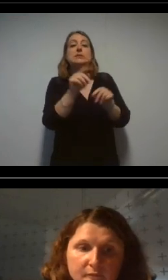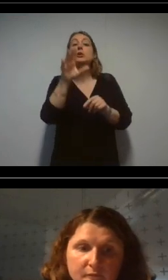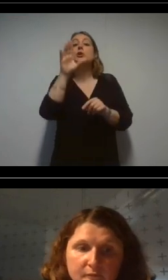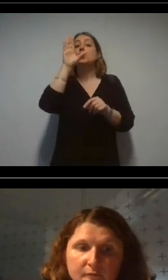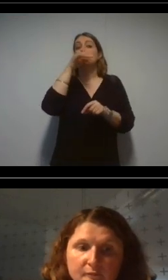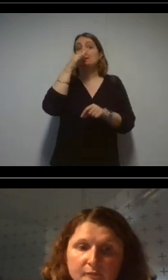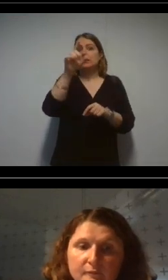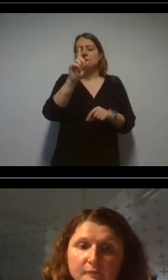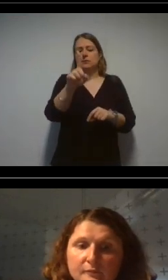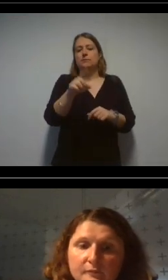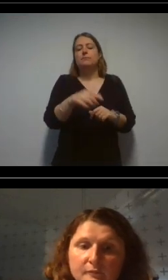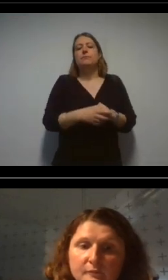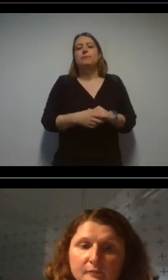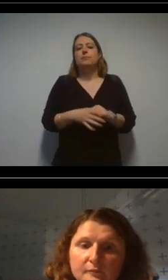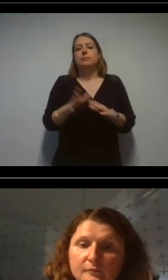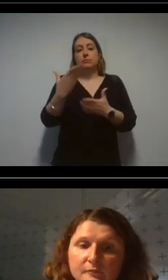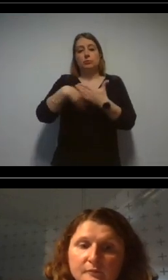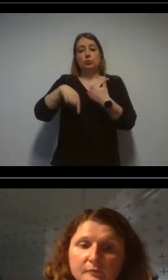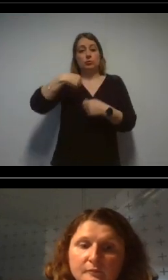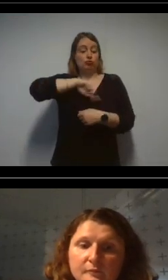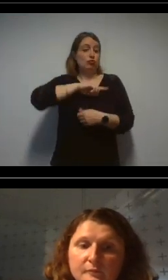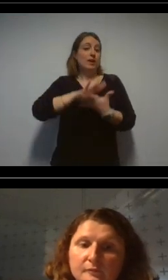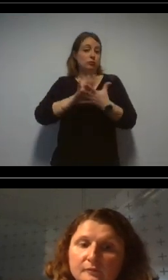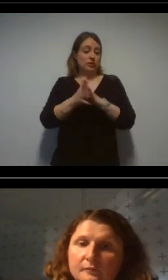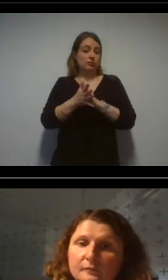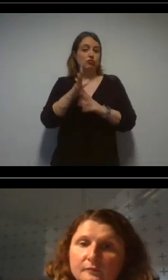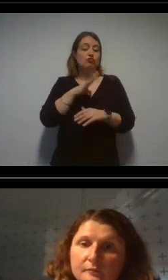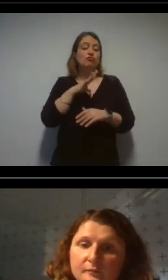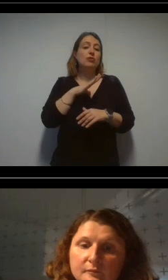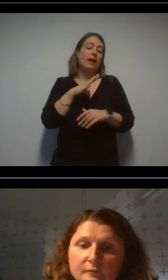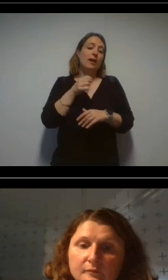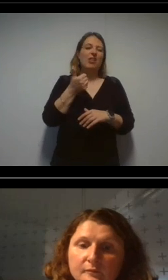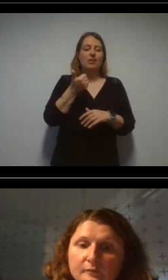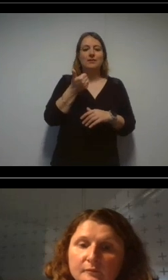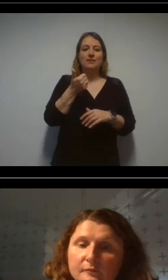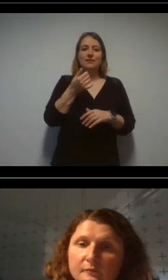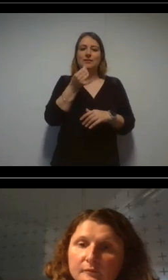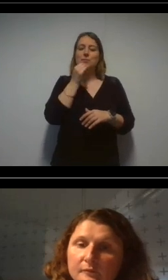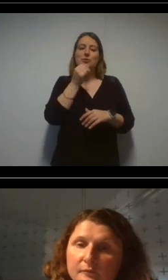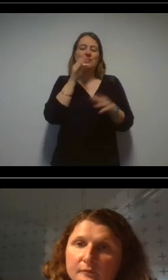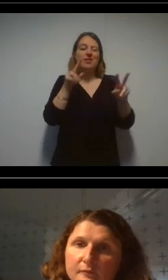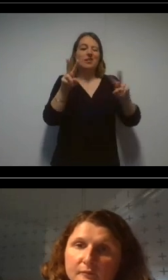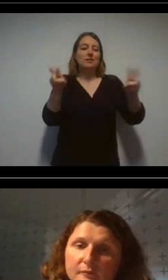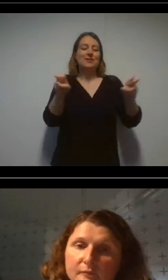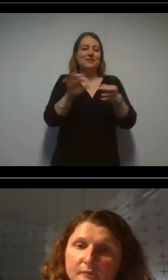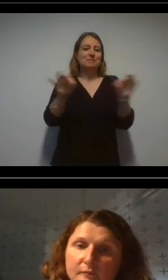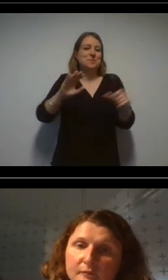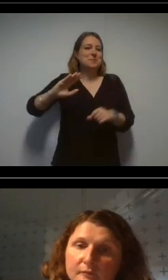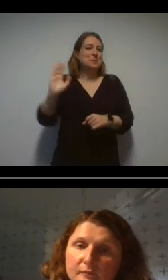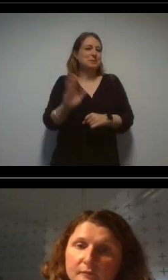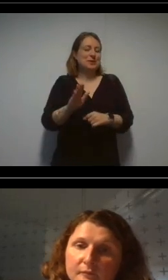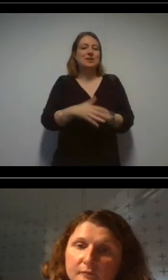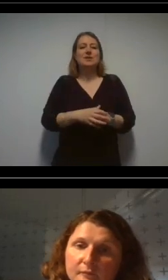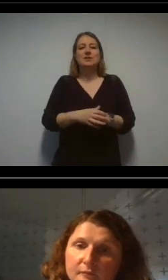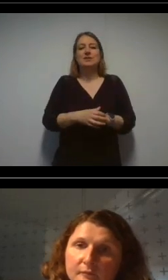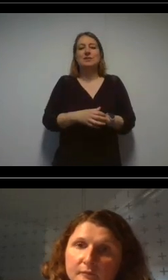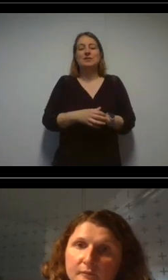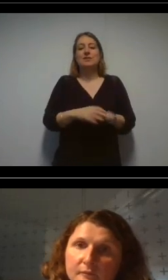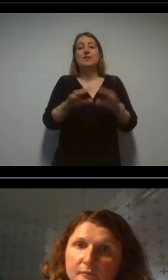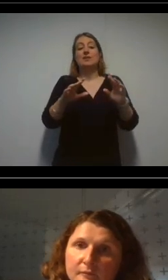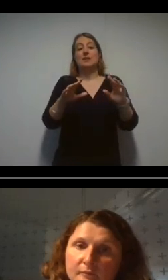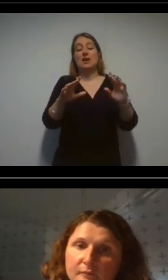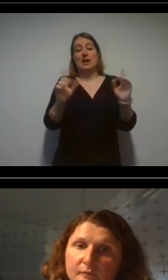mais chez Arpège, on a une petite baseline et notre petit slogan à nous, c'est des rencontres qui font grandir